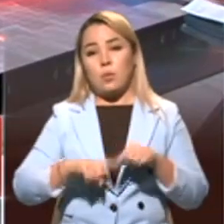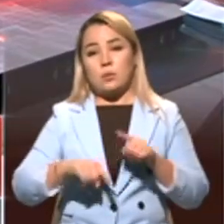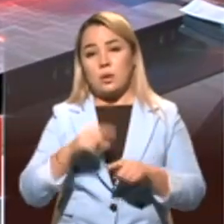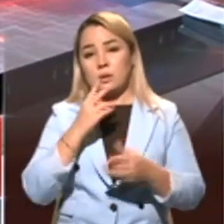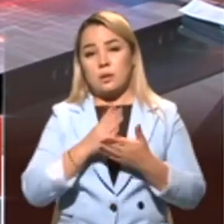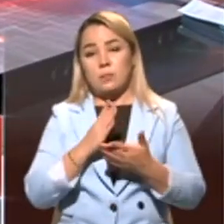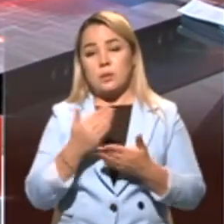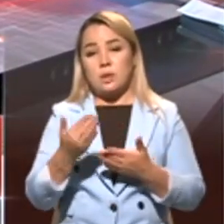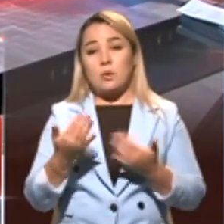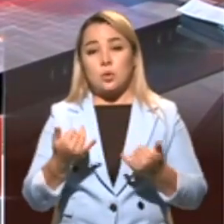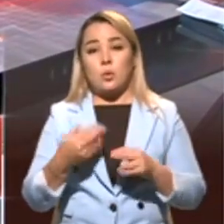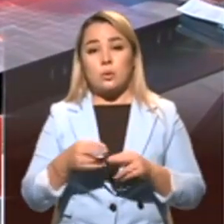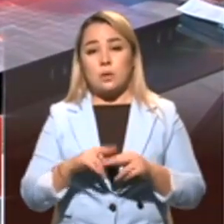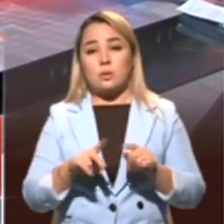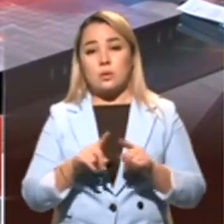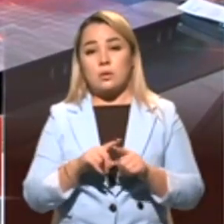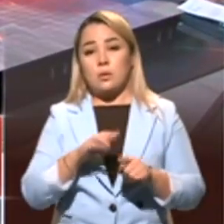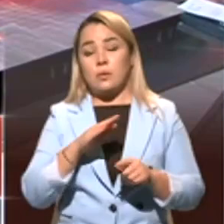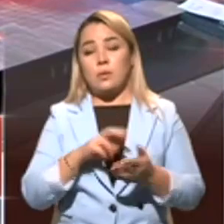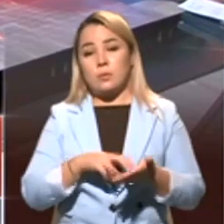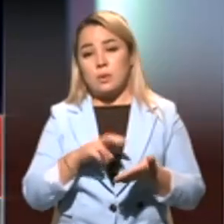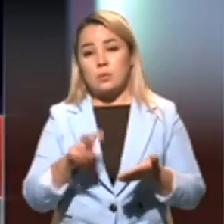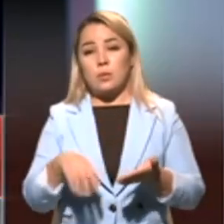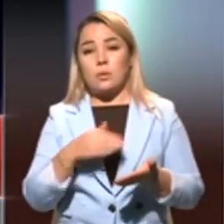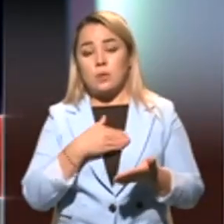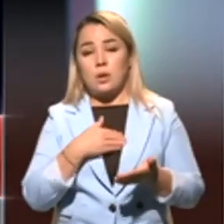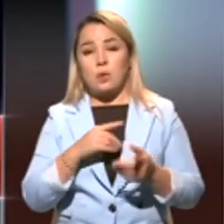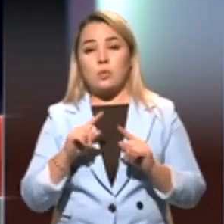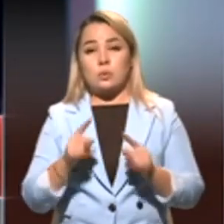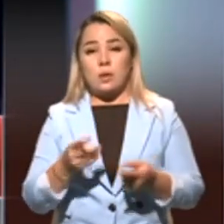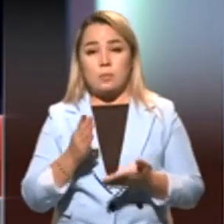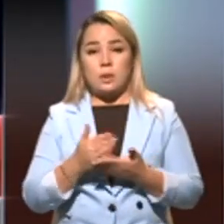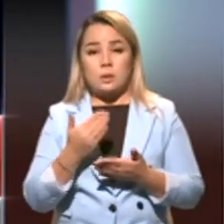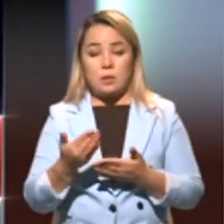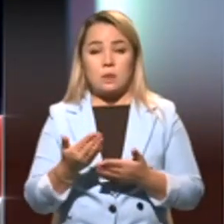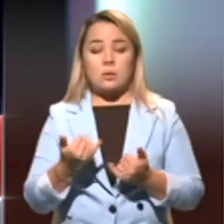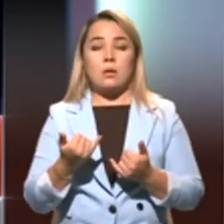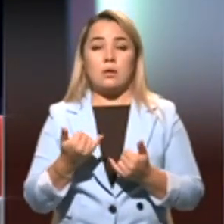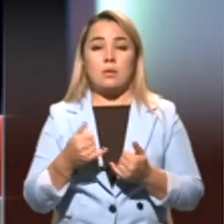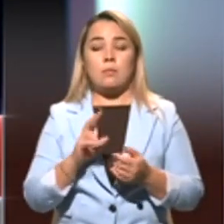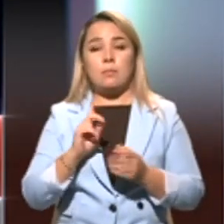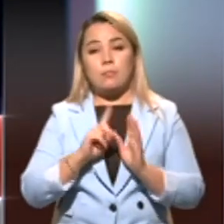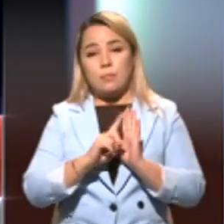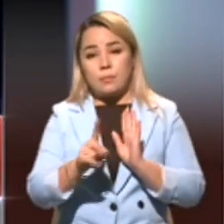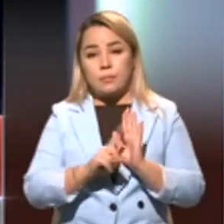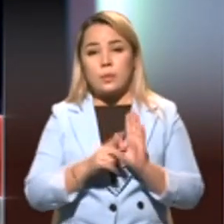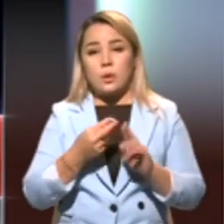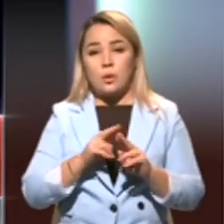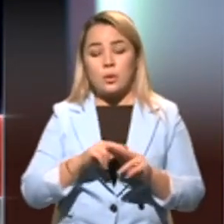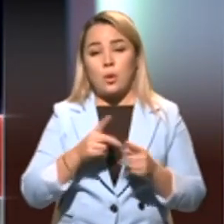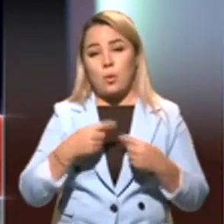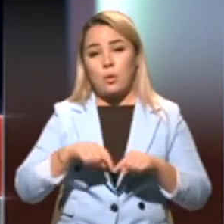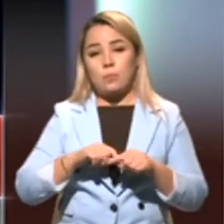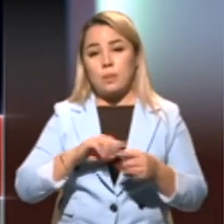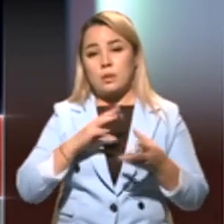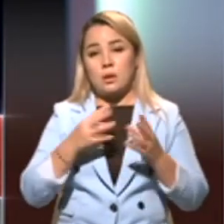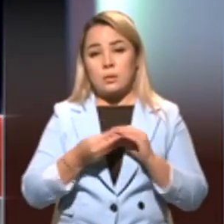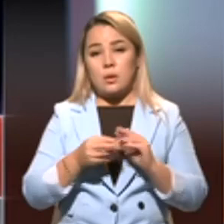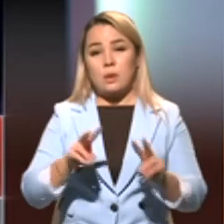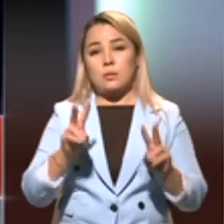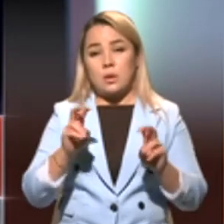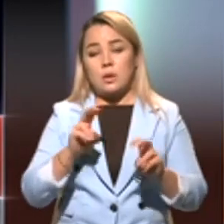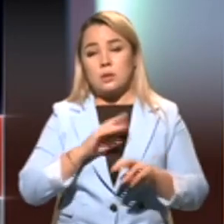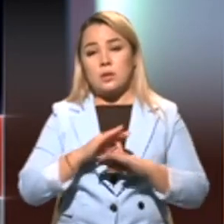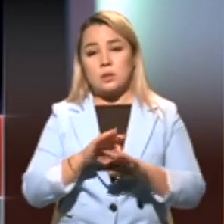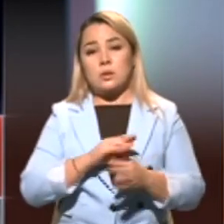отандастарымызды. Ал енді сондай кеткісі келіп ұсталғандар бар, барып келгендер бар, соларды қоғамға бейімдеу оңалту бойынша біз теологиялық